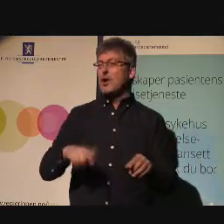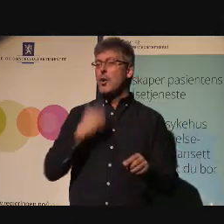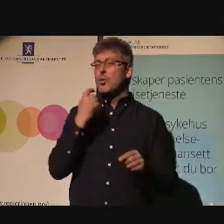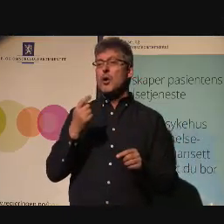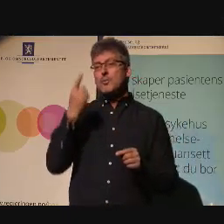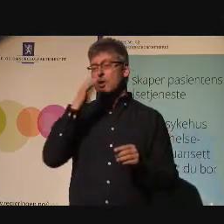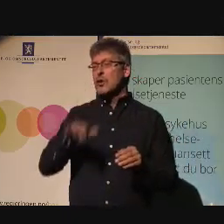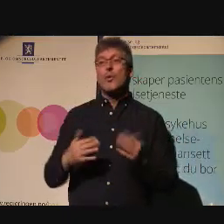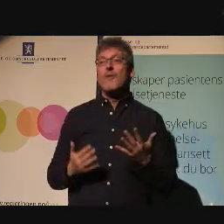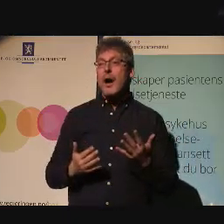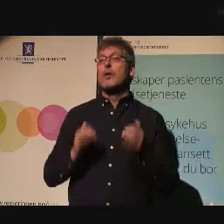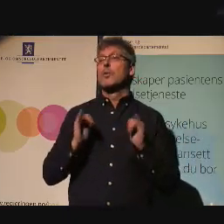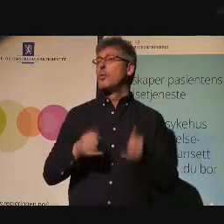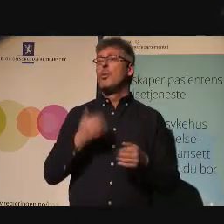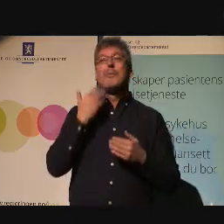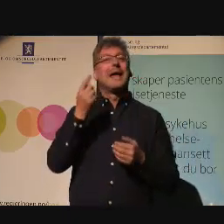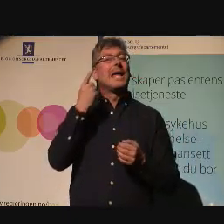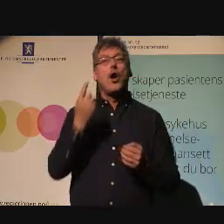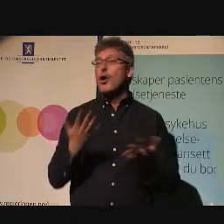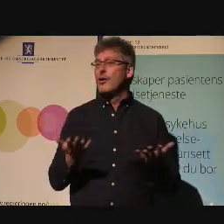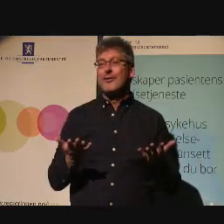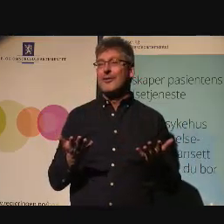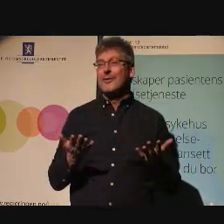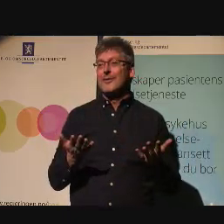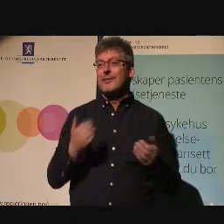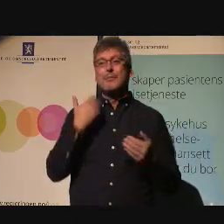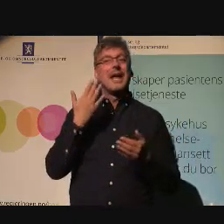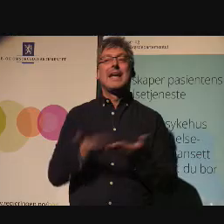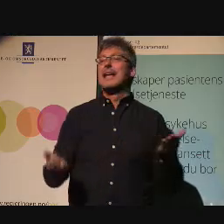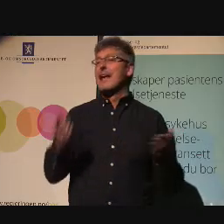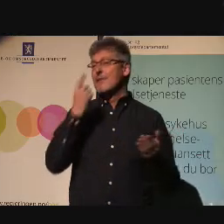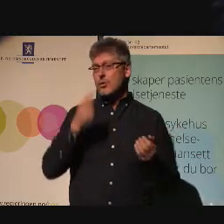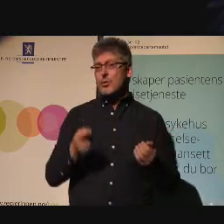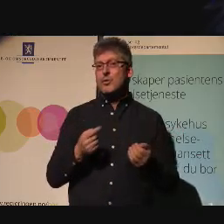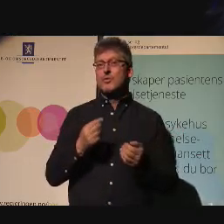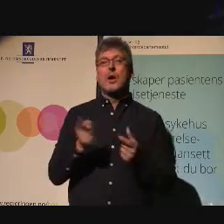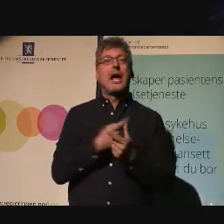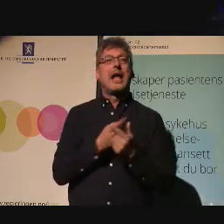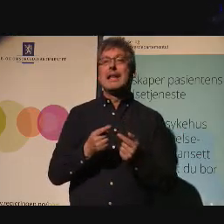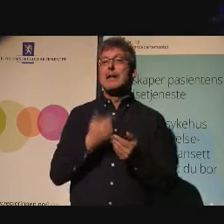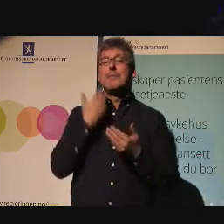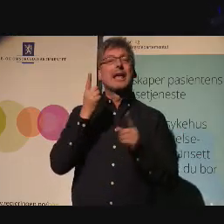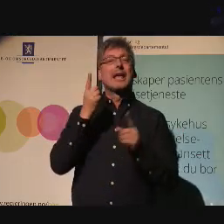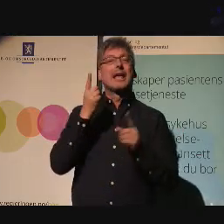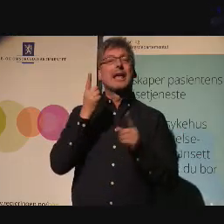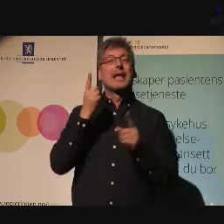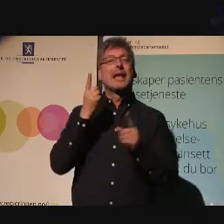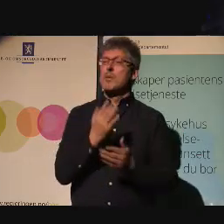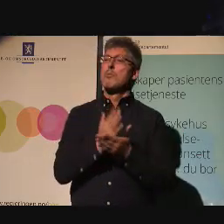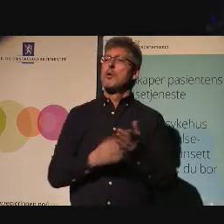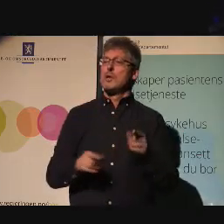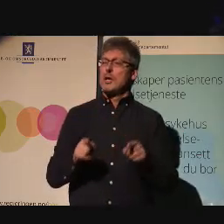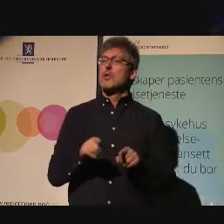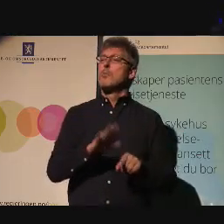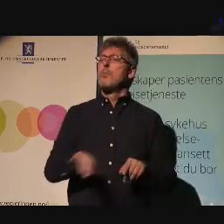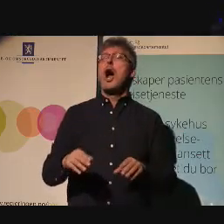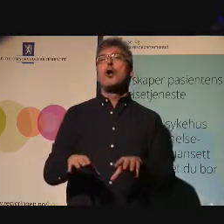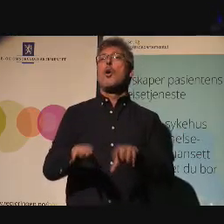ikke forstått, og en ble ikke møtt på en måte som barn oppfatter som empatisk.